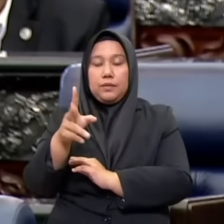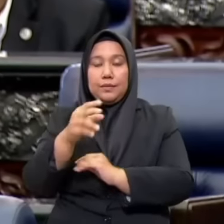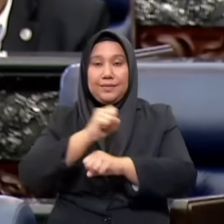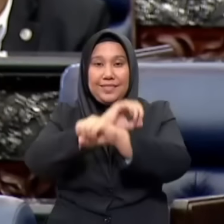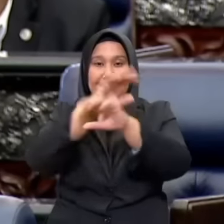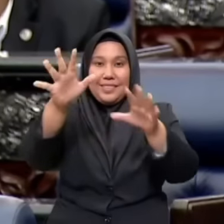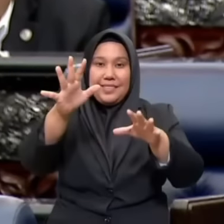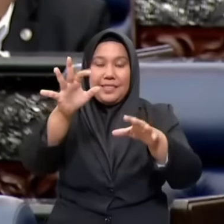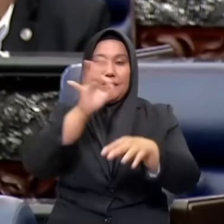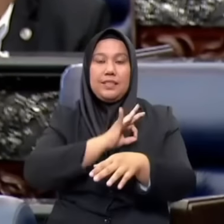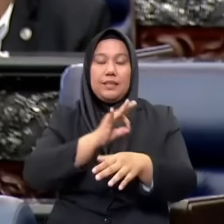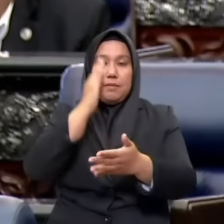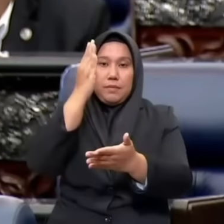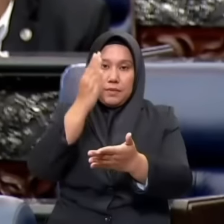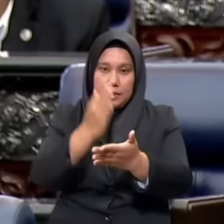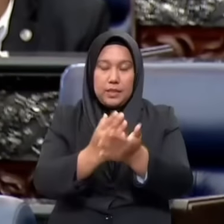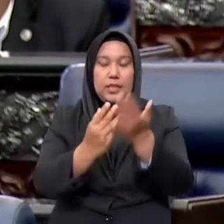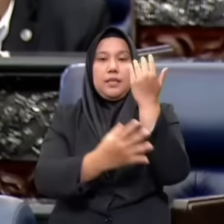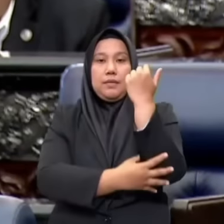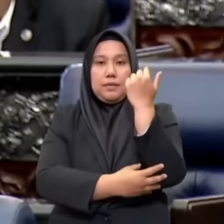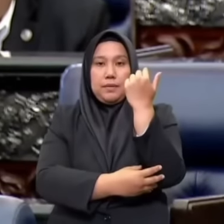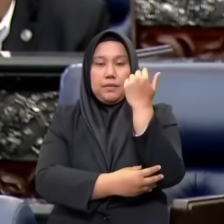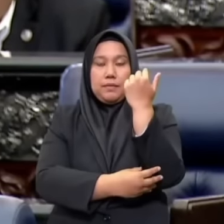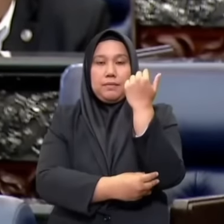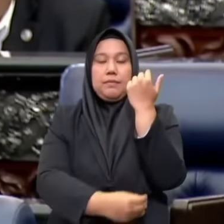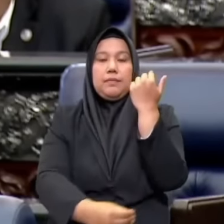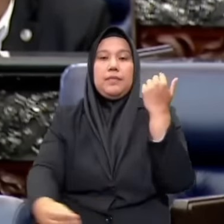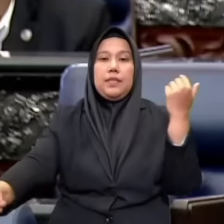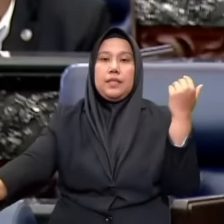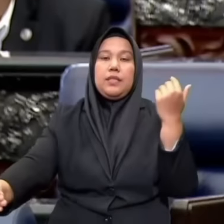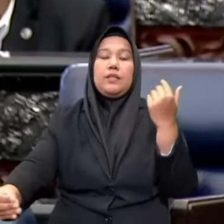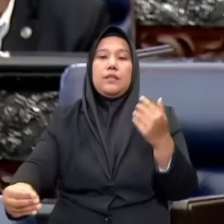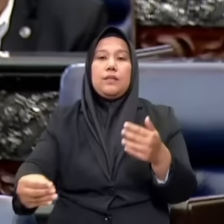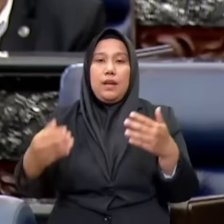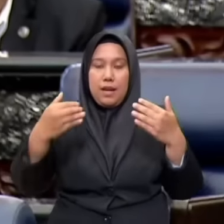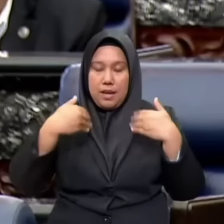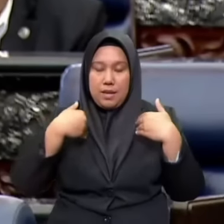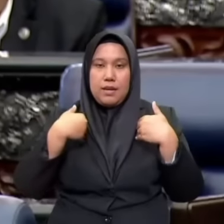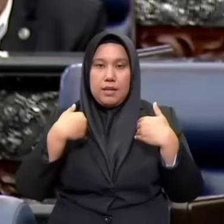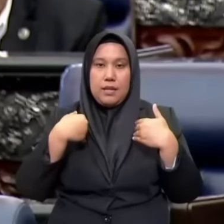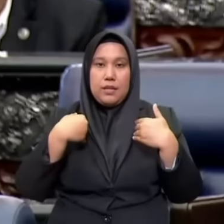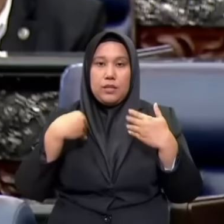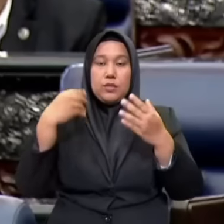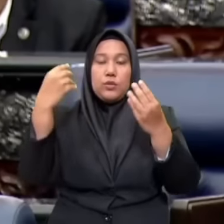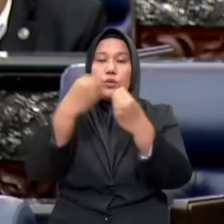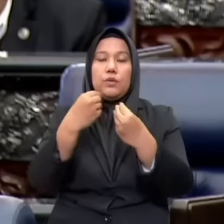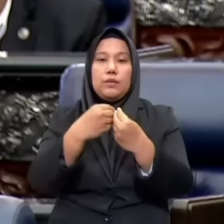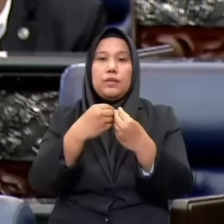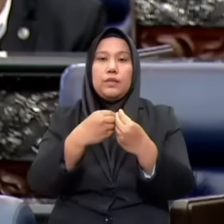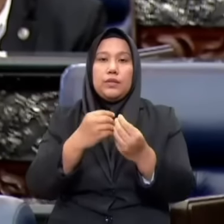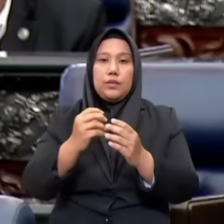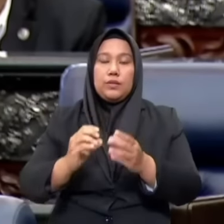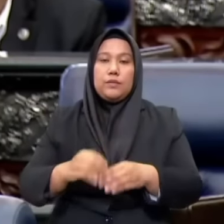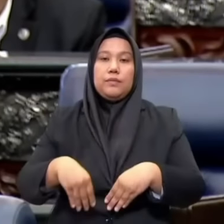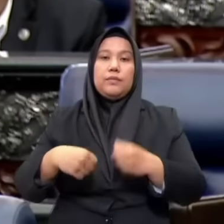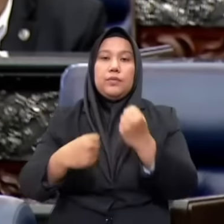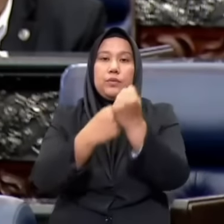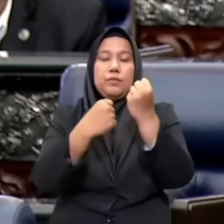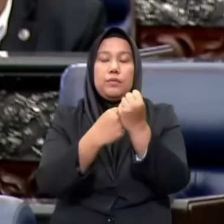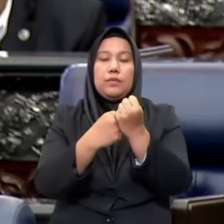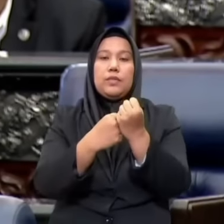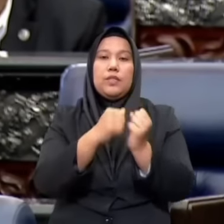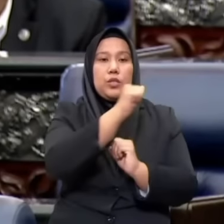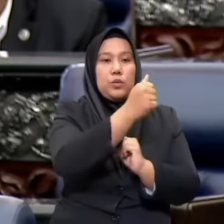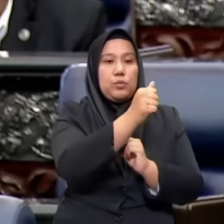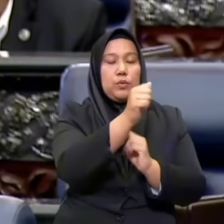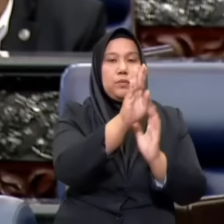inisiatif untuk membasmi kemiskinan itu ada, segar dan baik. Jumlah sumbangan tunai yang meningkat 10 bilion ke 13 bilion